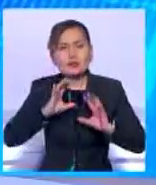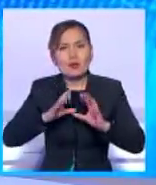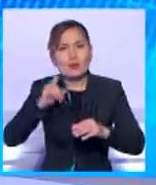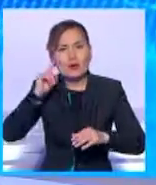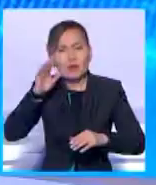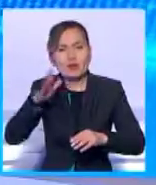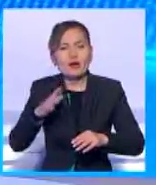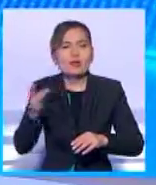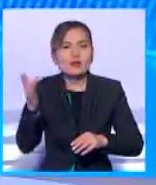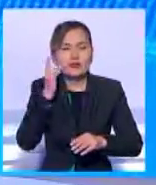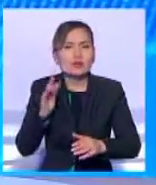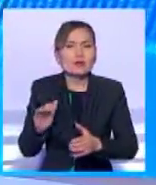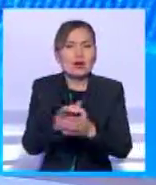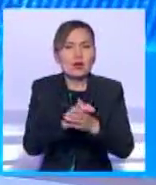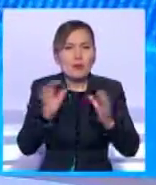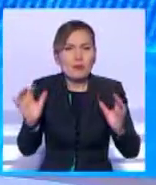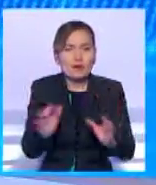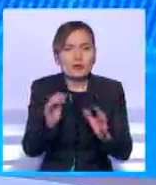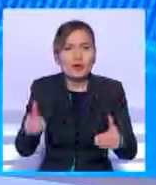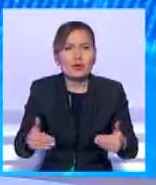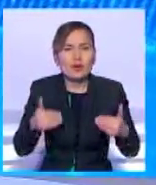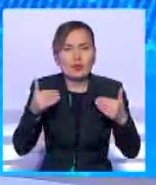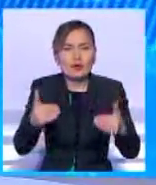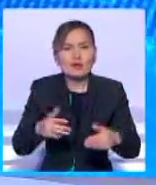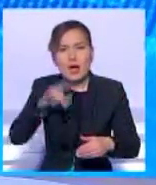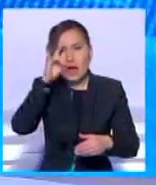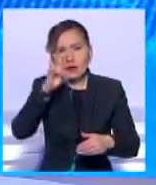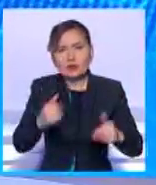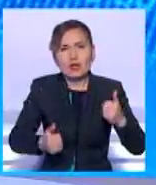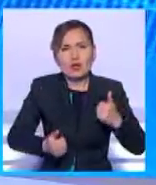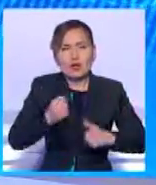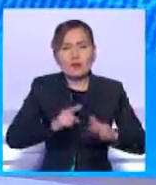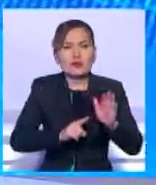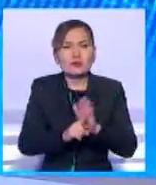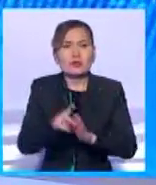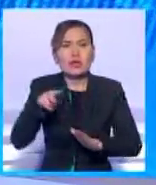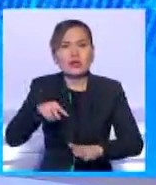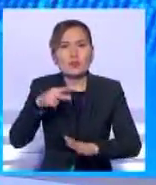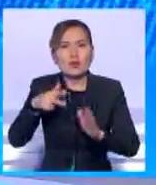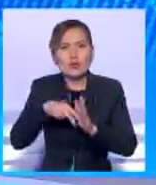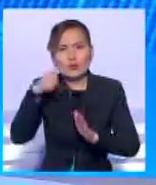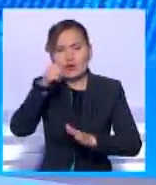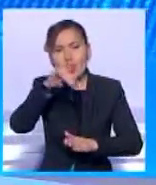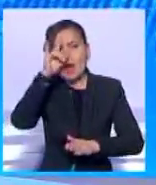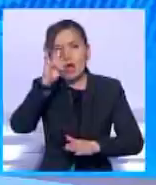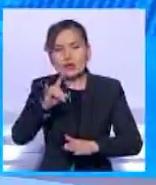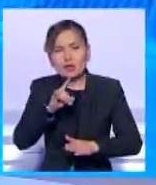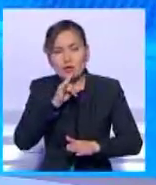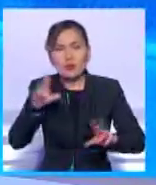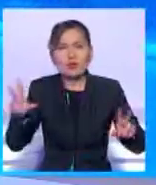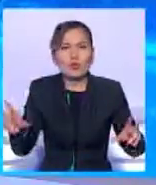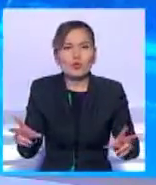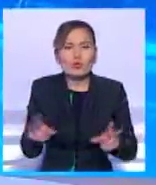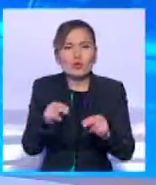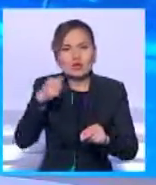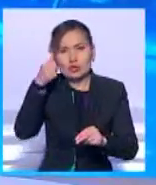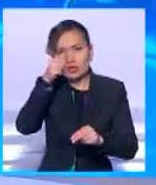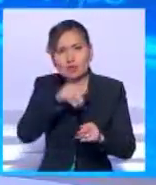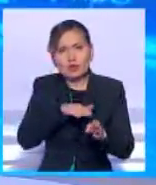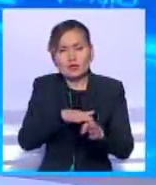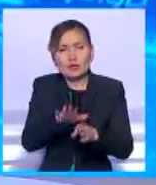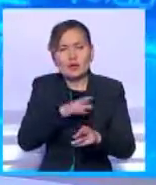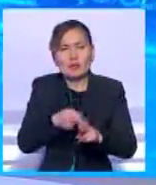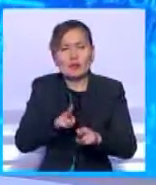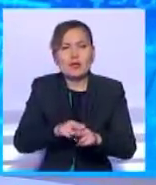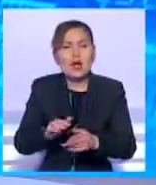бейбітшілік пен қауіпсіздік бағытында бастамалар ұсынып, өз бедерін қалыптастырды. Ал 2018 жылда еліміз үшін жемісті басталды. Біріккен ұлттар ұйымы